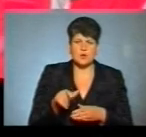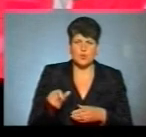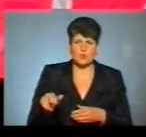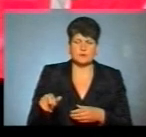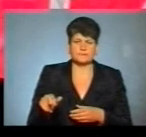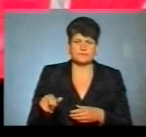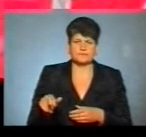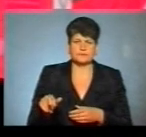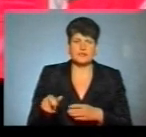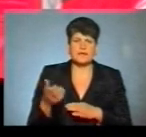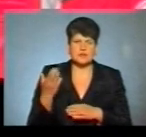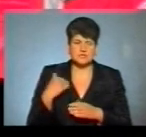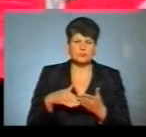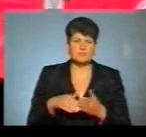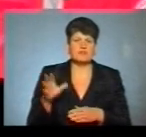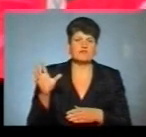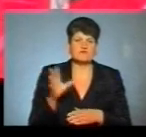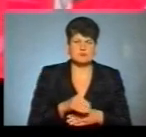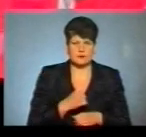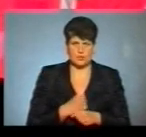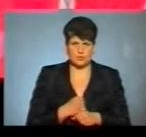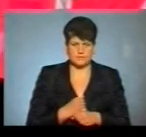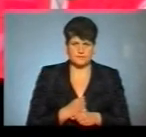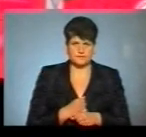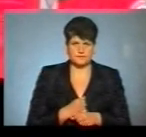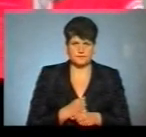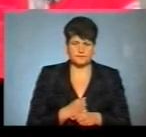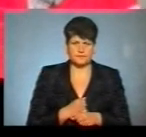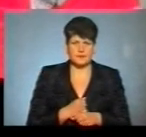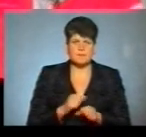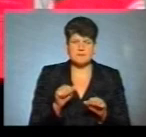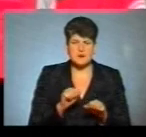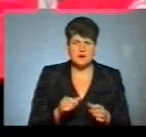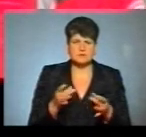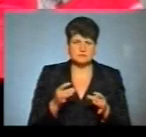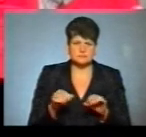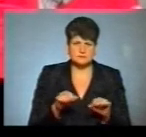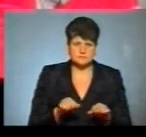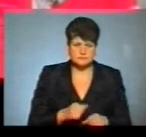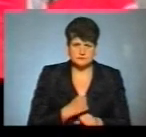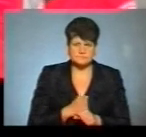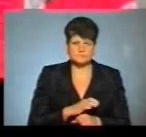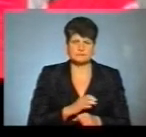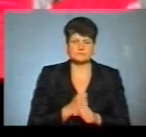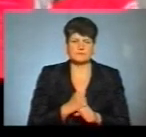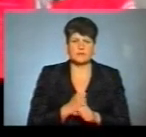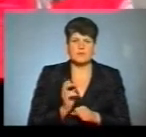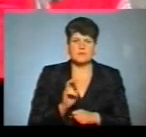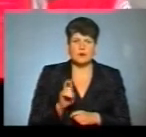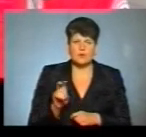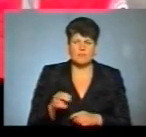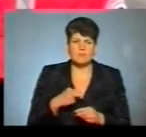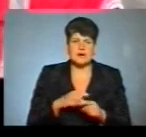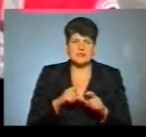людям. До карантину ми допомагали людям все. І вологе прибирання робити, ходили